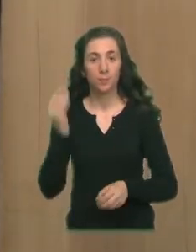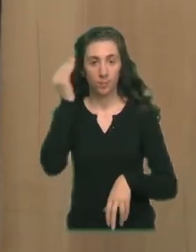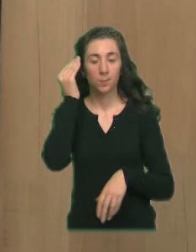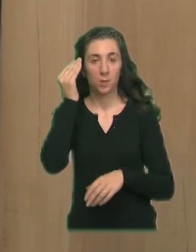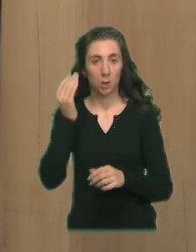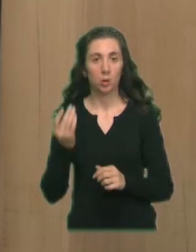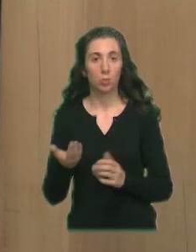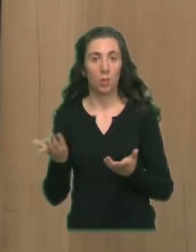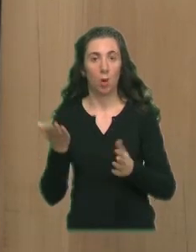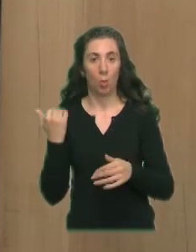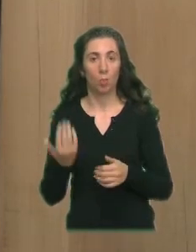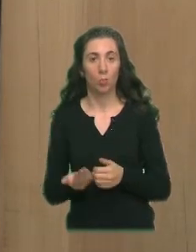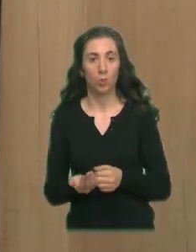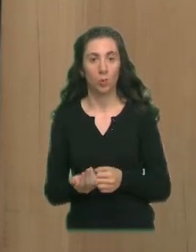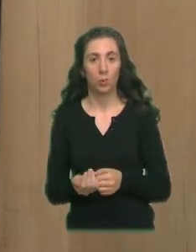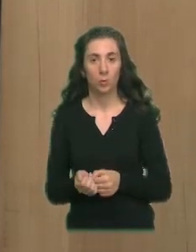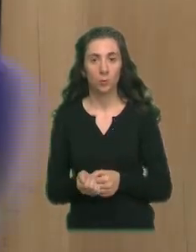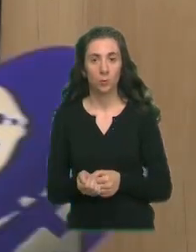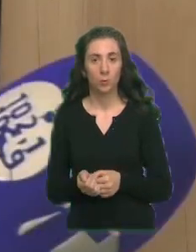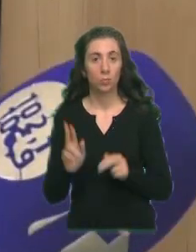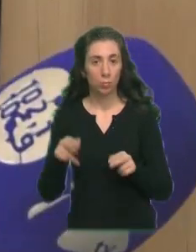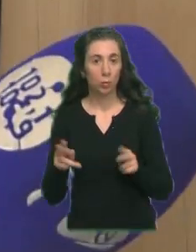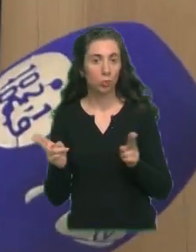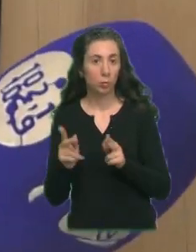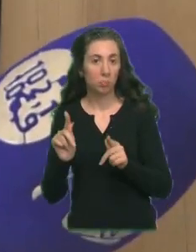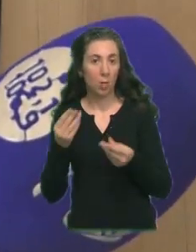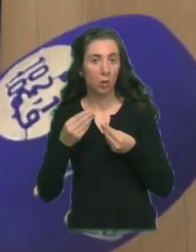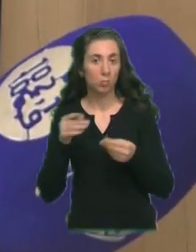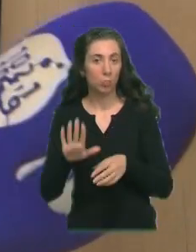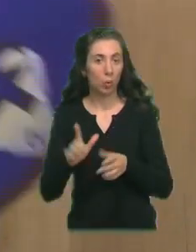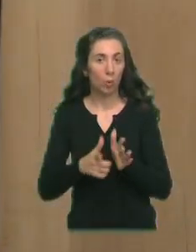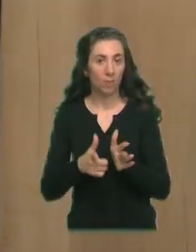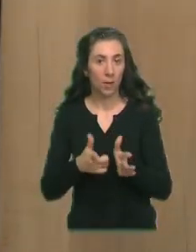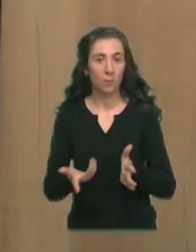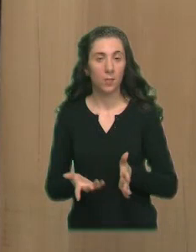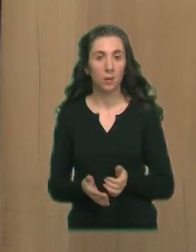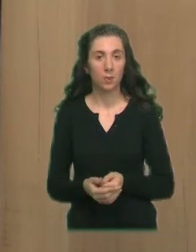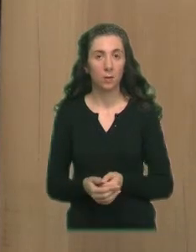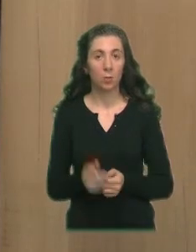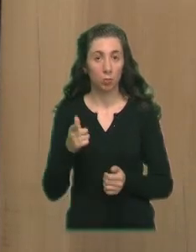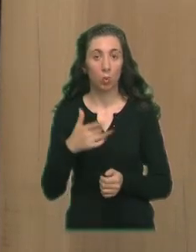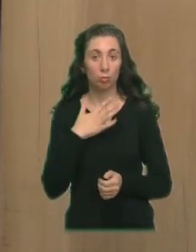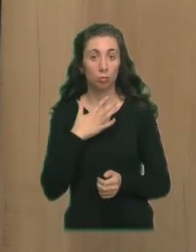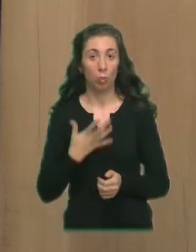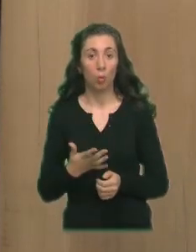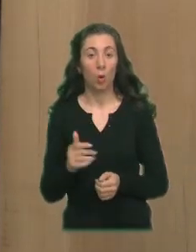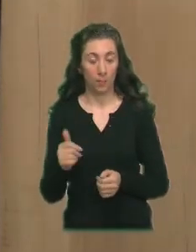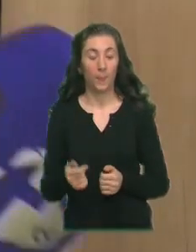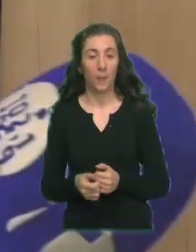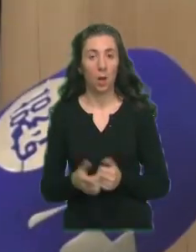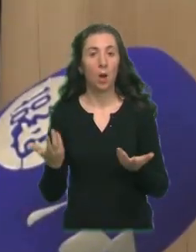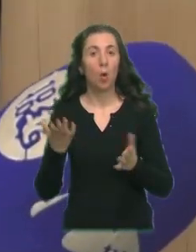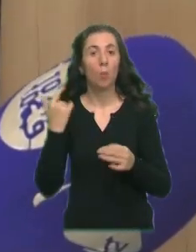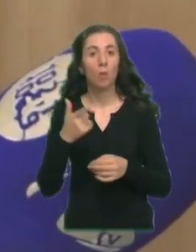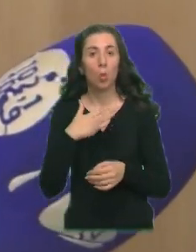Da, sjećam se, mislim, kako je bilo. Možete nam malo opisati to vrijeme? Ili to u školi? Ko?